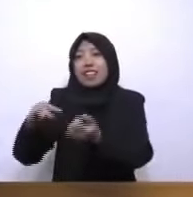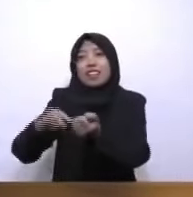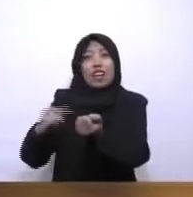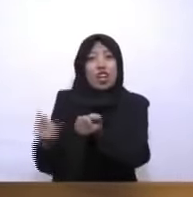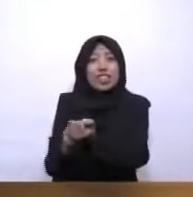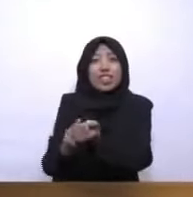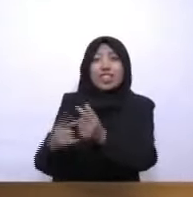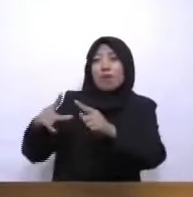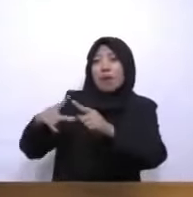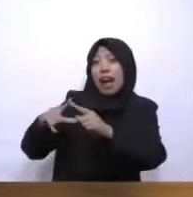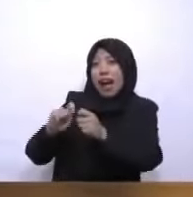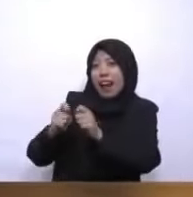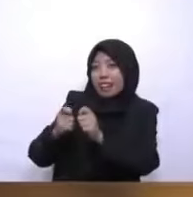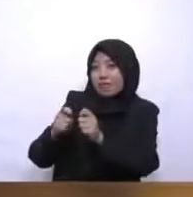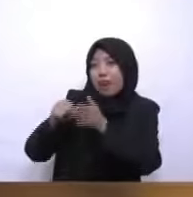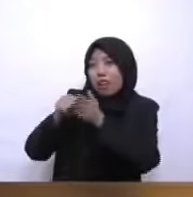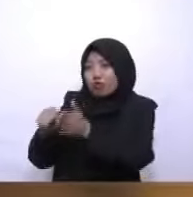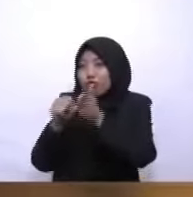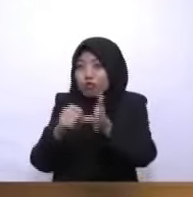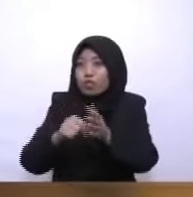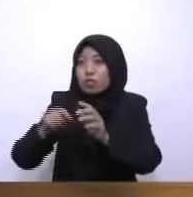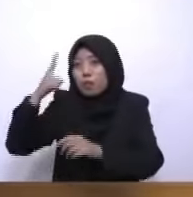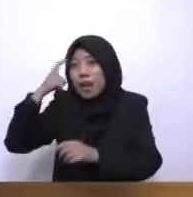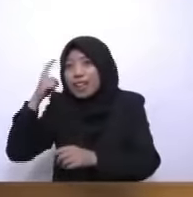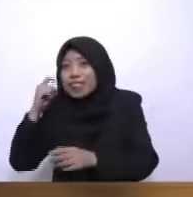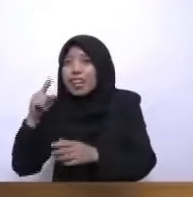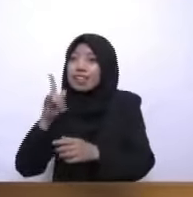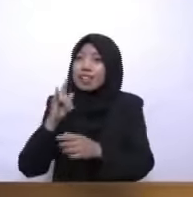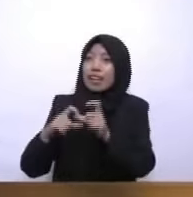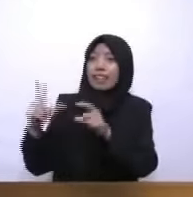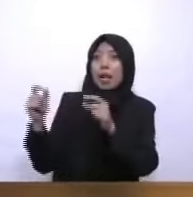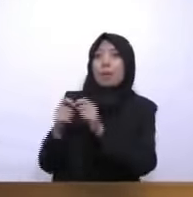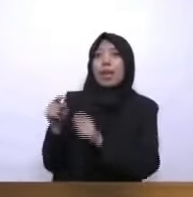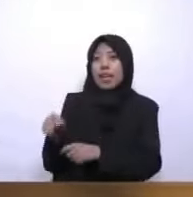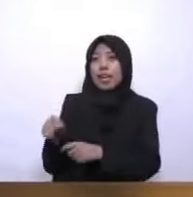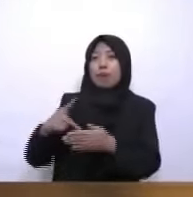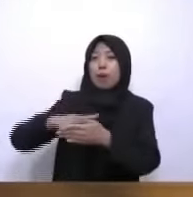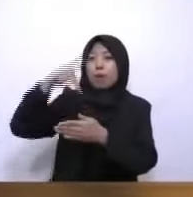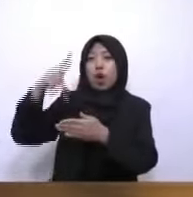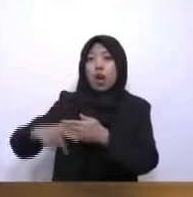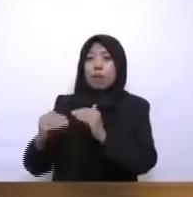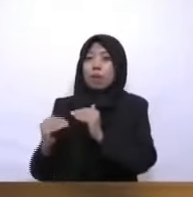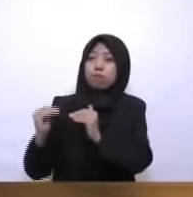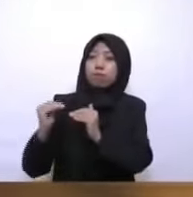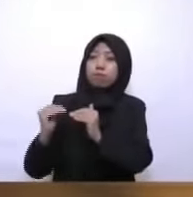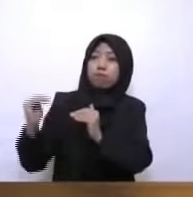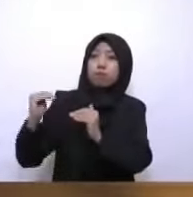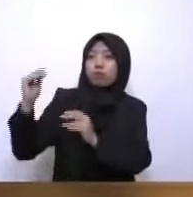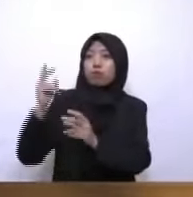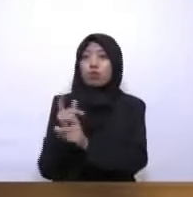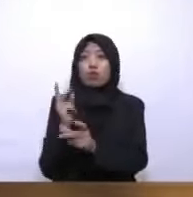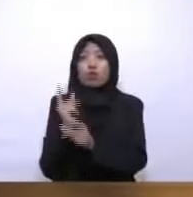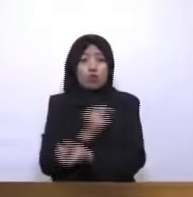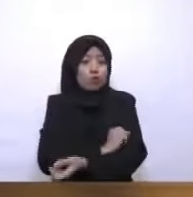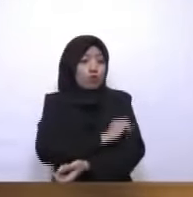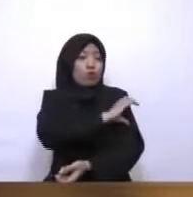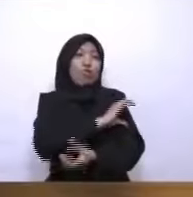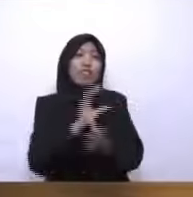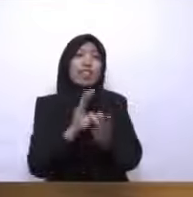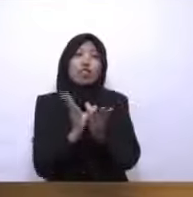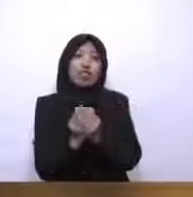alat bantu belajar untuk inklusi SLB. Dan program peningkatan kualitas tenaga pendidik